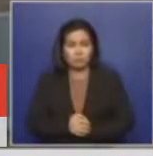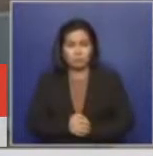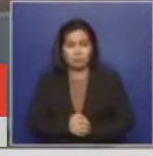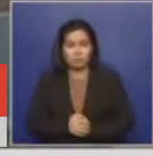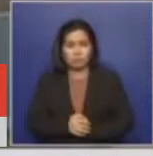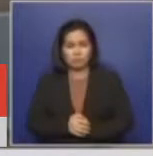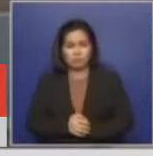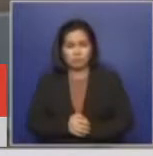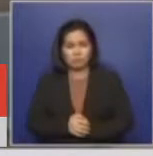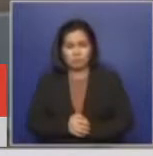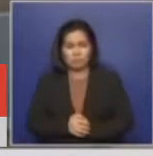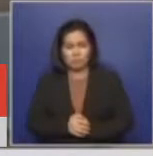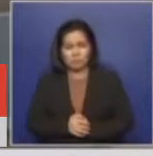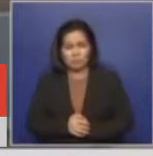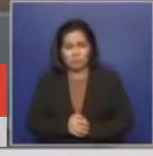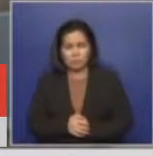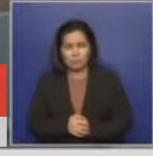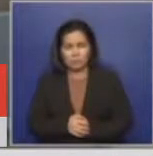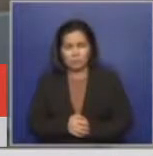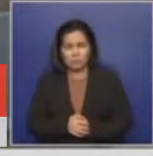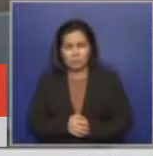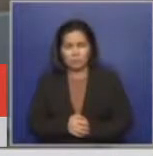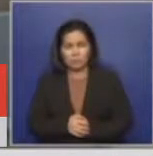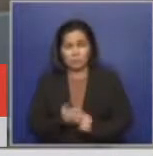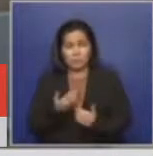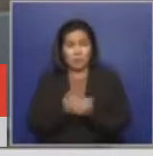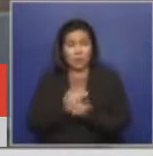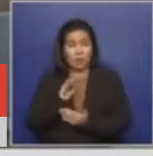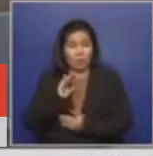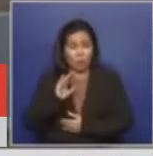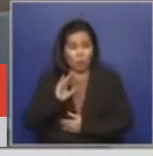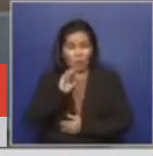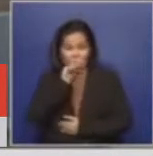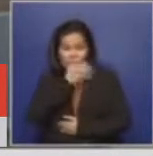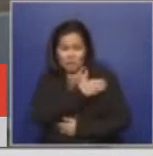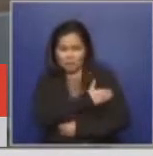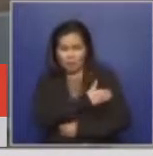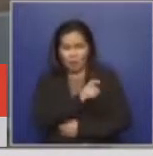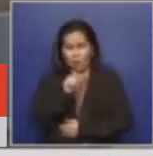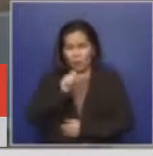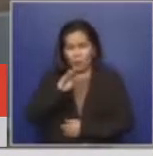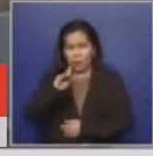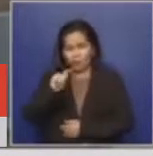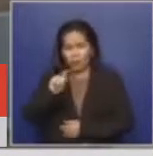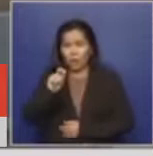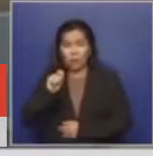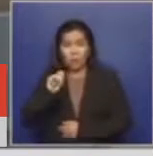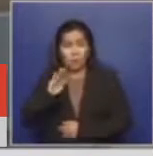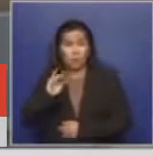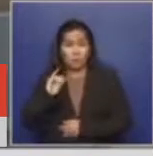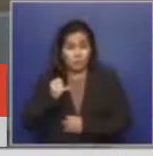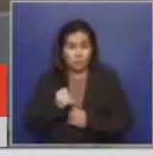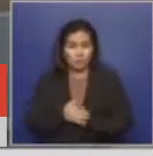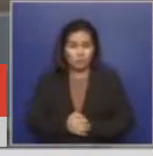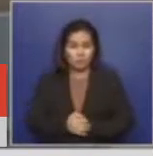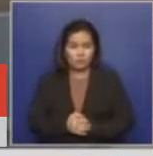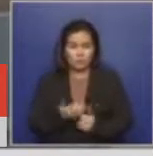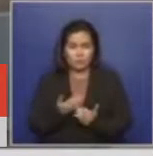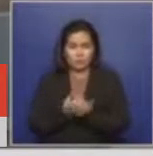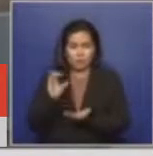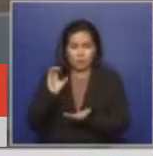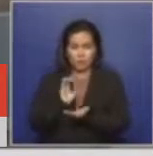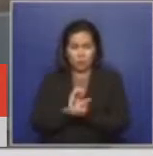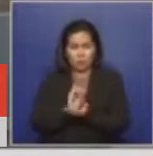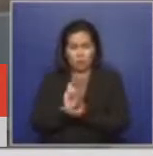องค์การองค์กรส่งเสริมปกครองส่วนท้องถิ่นเทศบาลอบต.อบจ.นะครับตรงนี้มีงบสนับสนุน 4-5 บาท